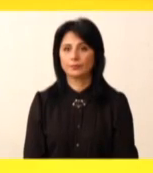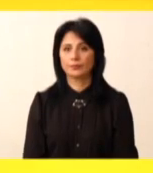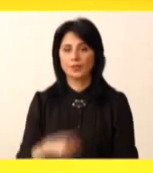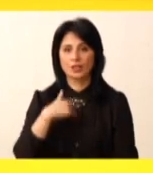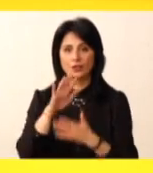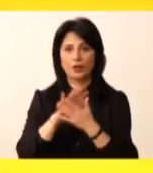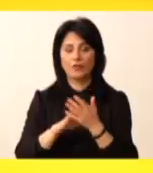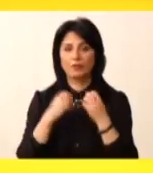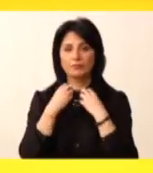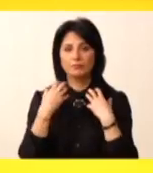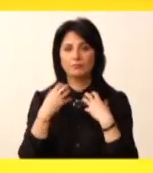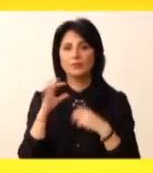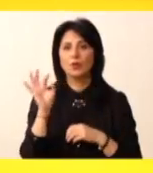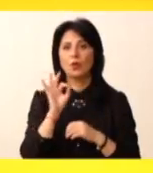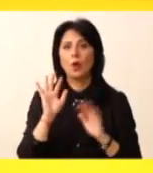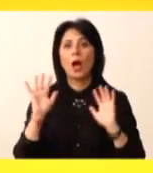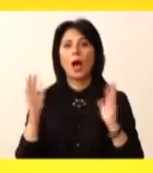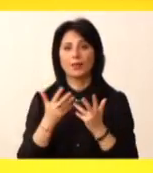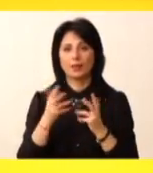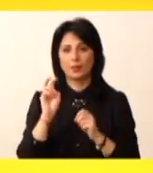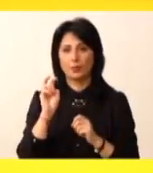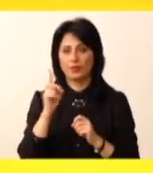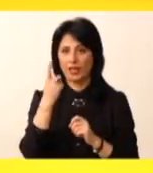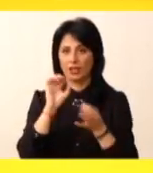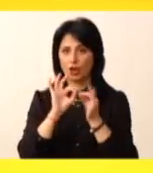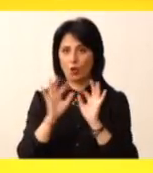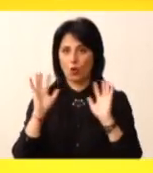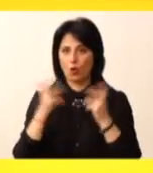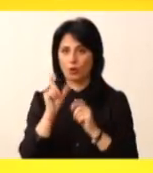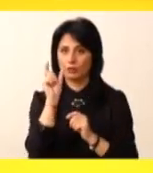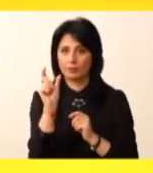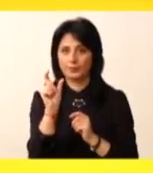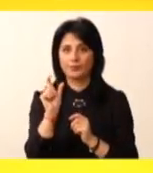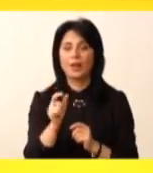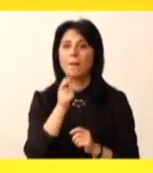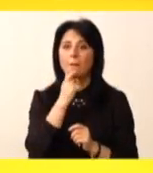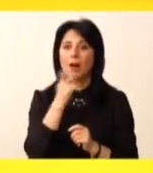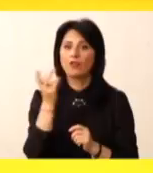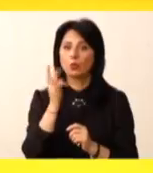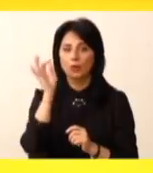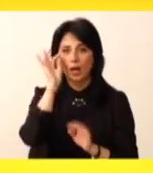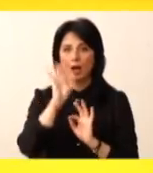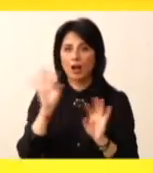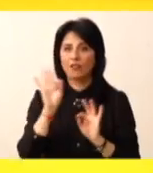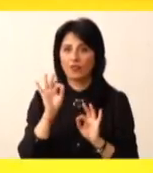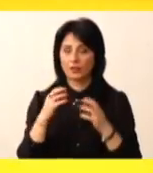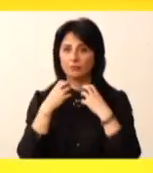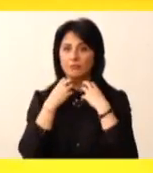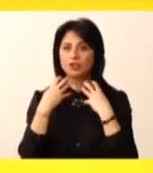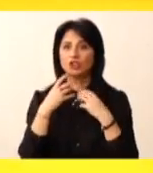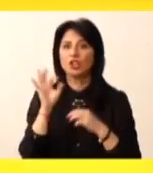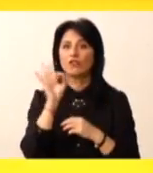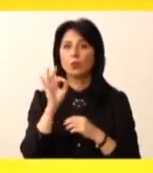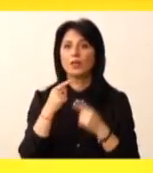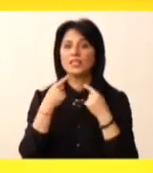ჩვენ ვაგრძელებთ ფარისებრი ჯირკვლის ანთებაზე საუბარს, ერთ კონკრეტულ ანთებაზე საუბარს და მაყურებელს უნდა გავახსენოთ, რომ ფარისებრი